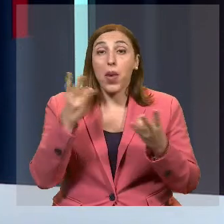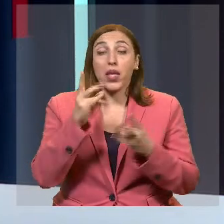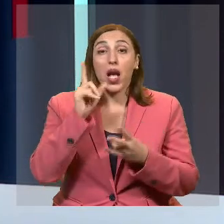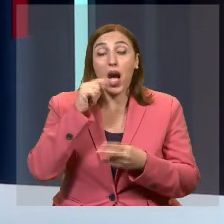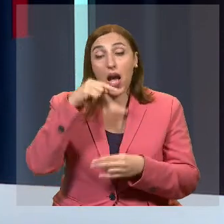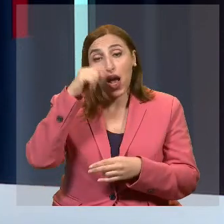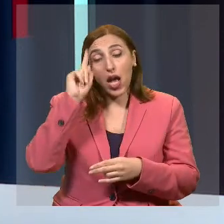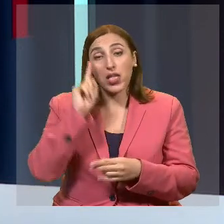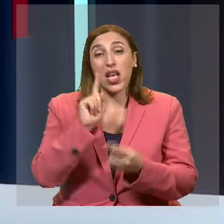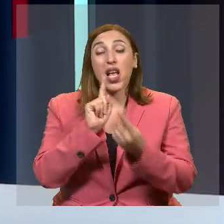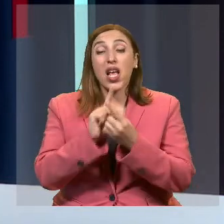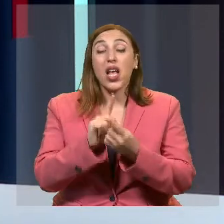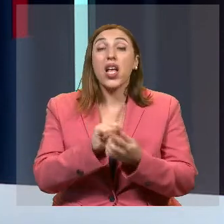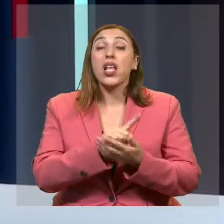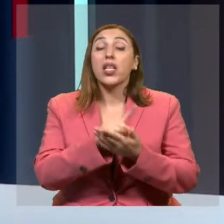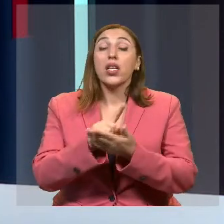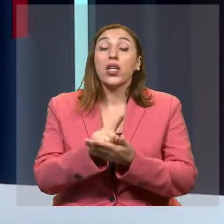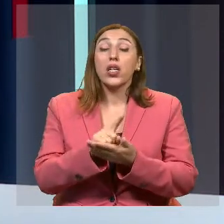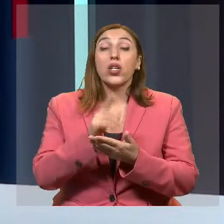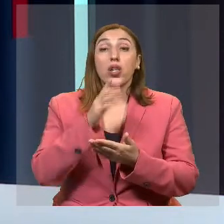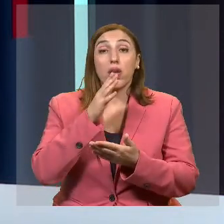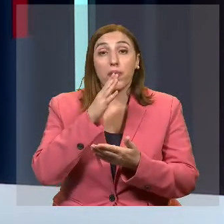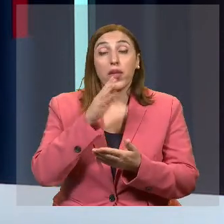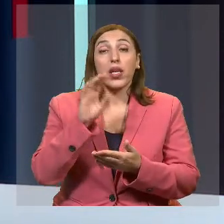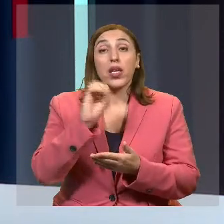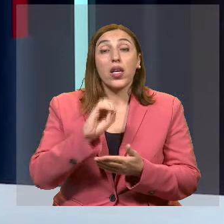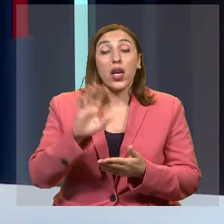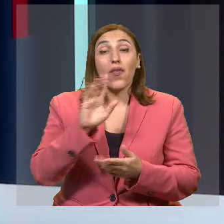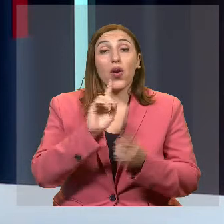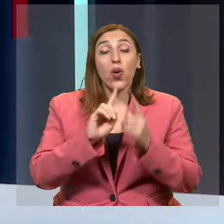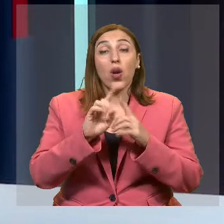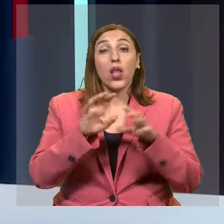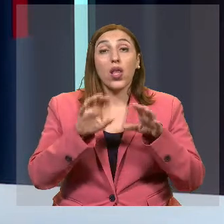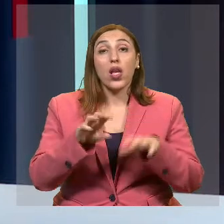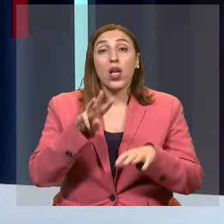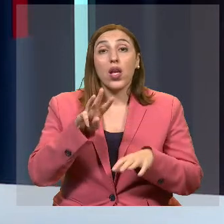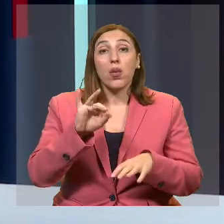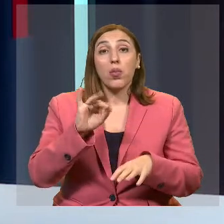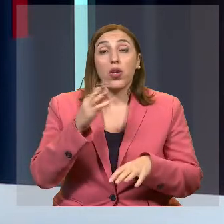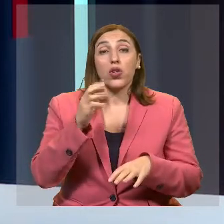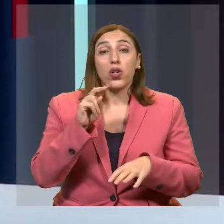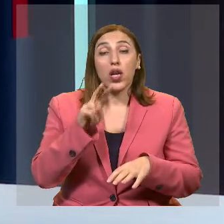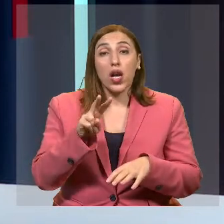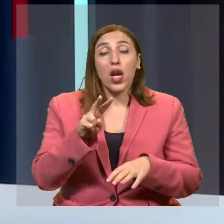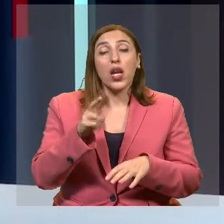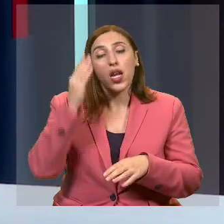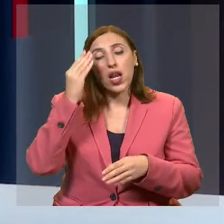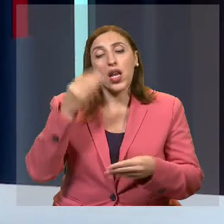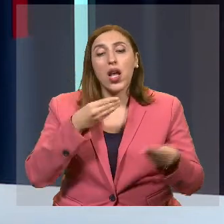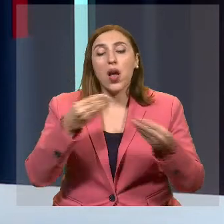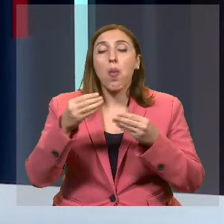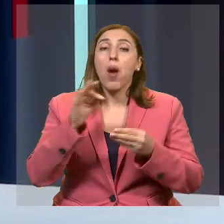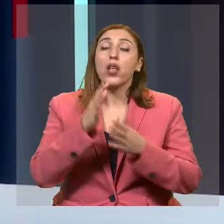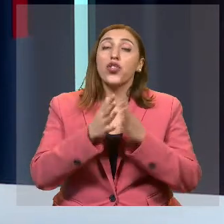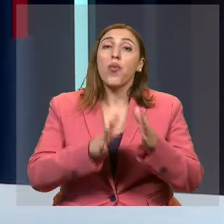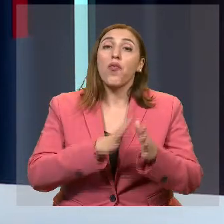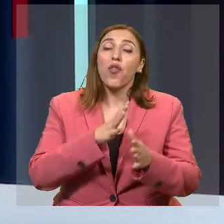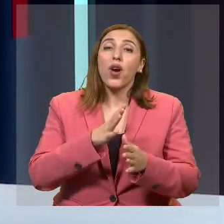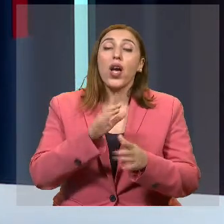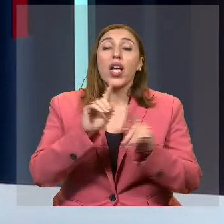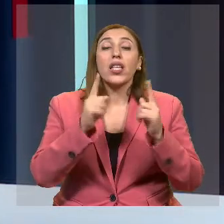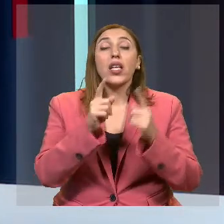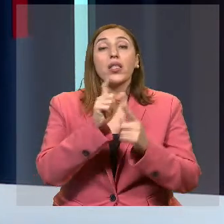հայ-ադրբեջանական հերթական բանակցություններից հետո Եվրոպական խորհրդի նախագահ Միշելը փոխըմբռնումից էր խոսել, թե պահվող անձինք